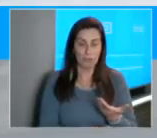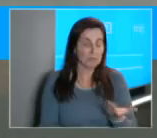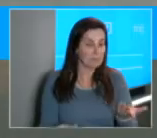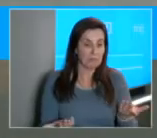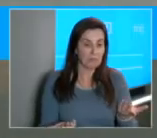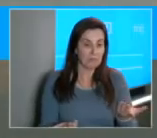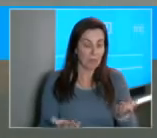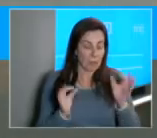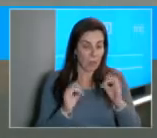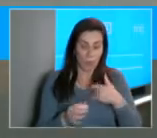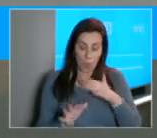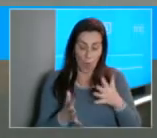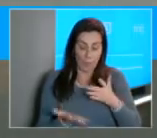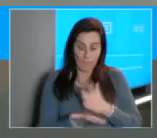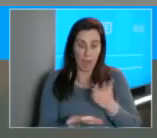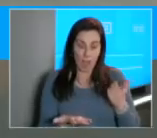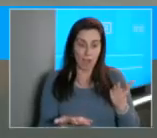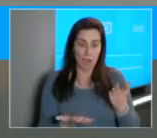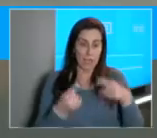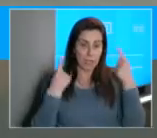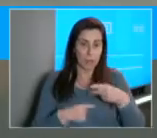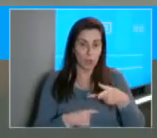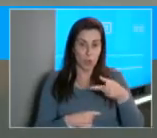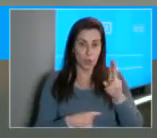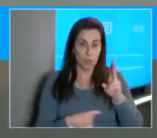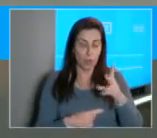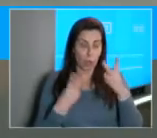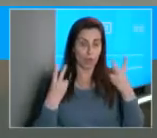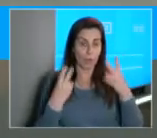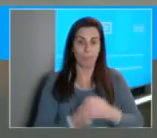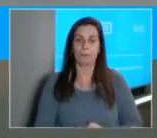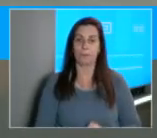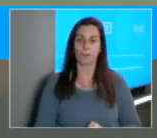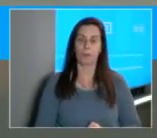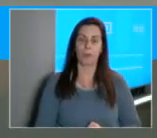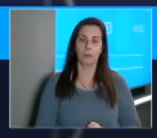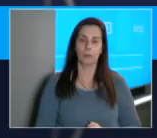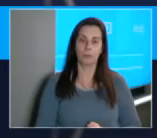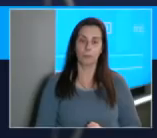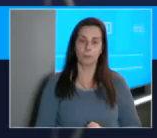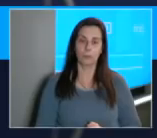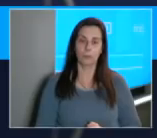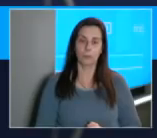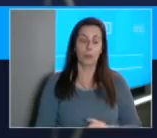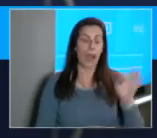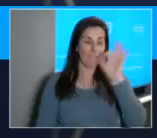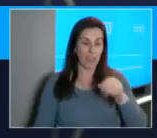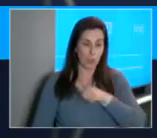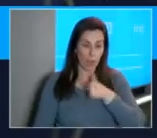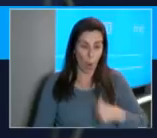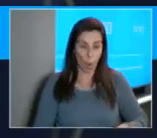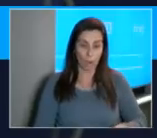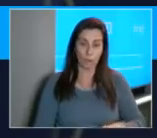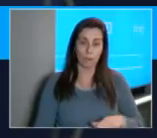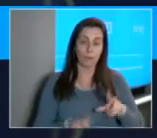אנחנו נכנסים אולי לימים יותר קריטיים. תראי, הסיפור הזה של הקורונה, בעצם